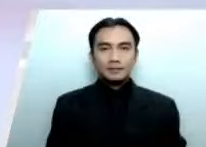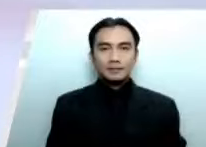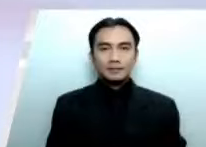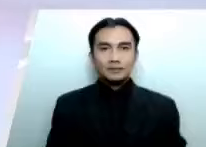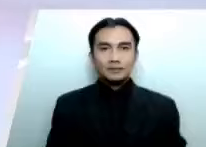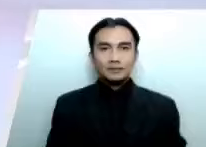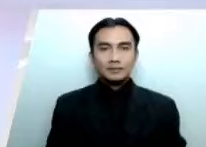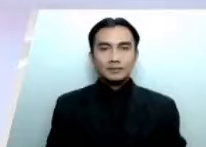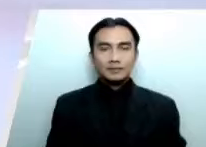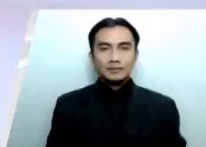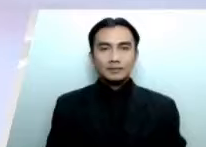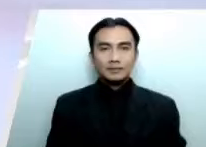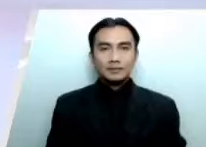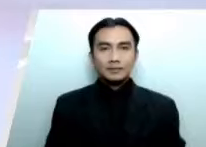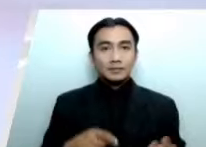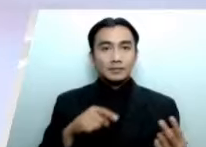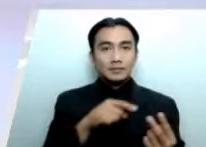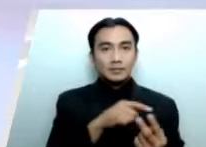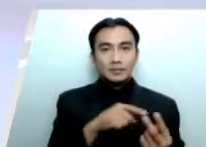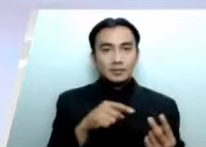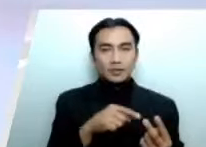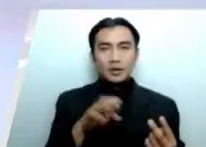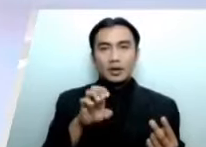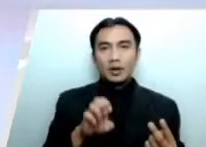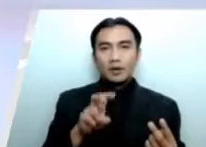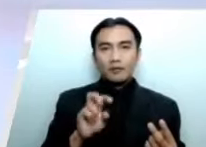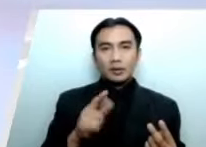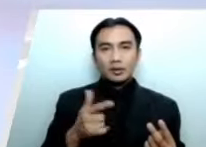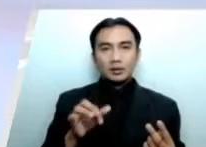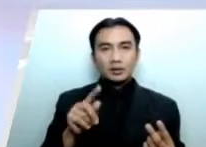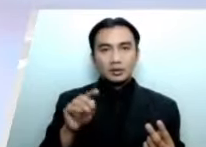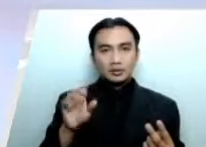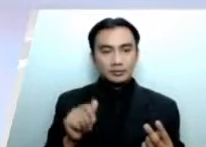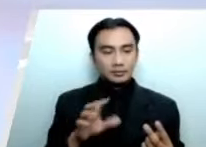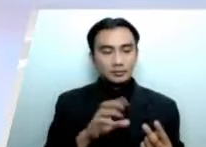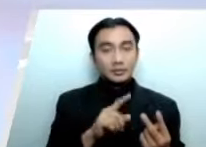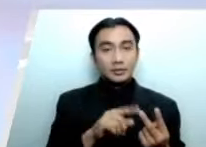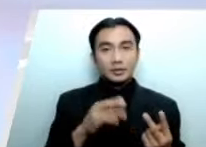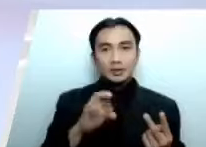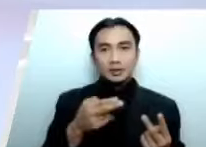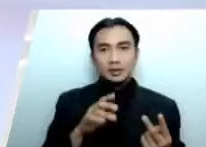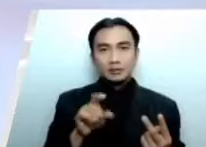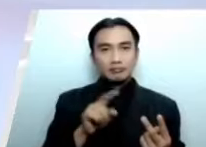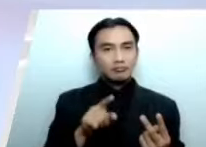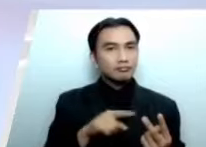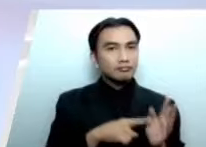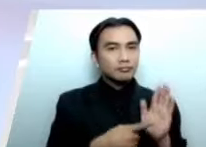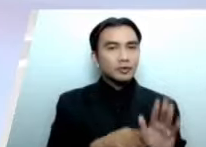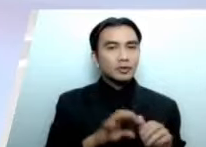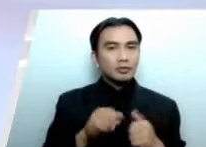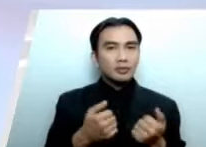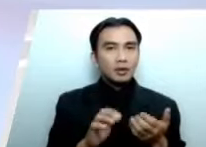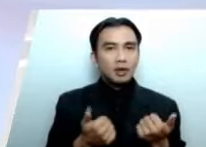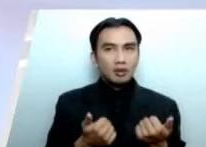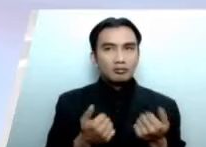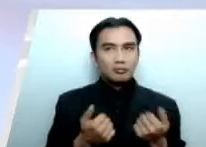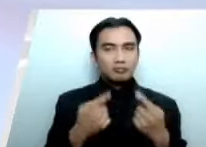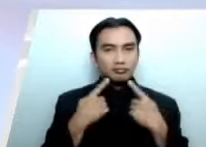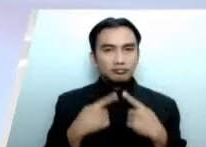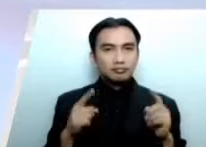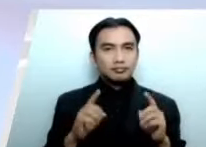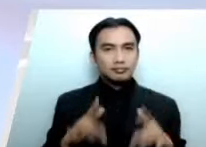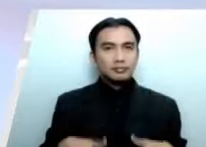Ibinahagi ng mag-asawang Heart Evangelista at Senator Chiz Escudero kung paano nila nalampasan ang mga pagsubok sa kanilang married life. Pinuri